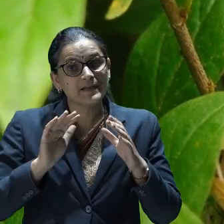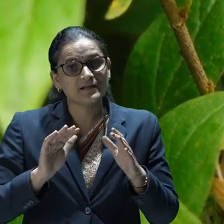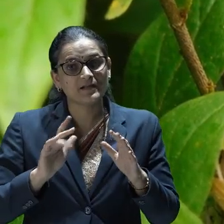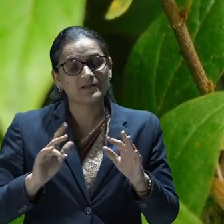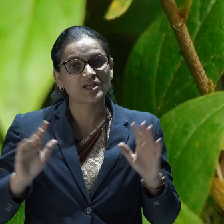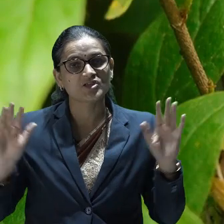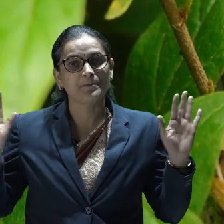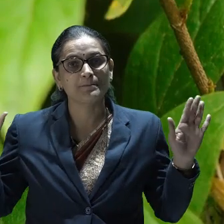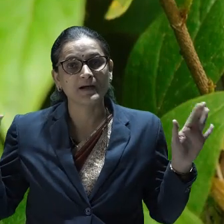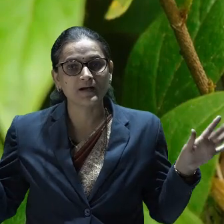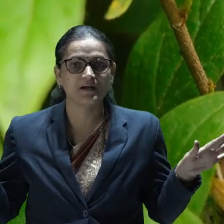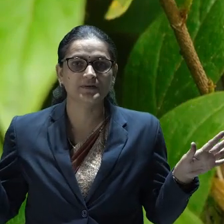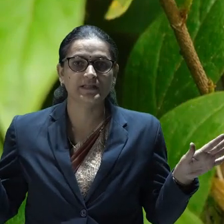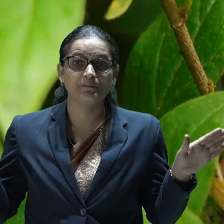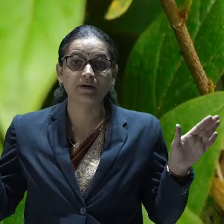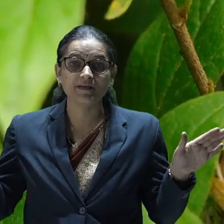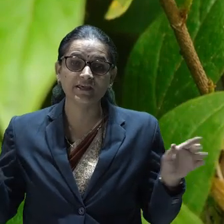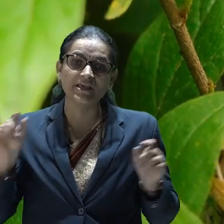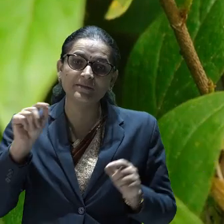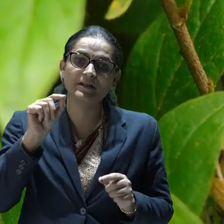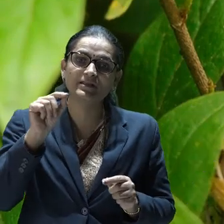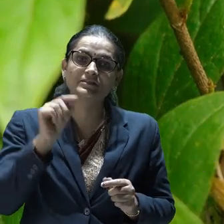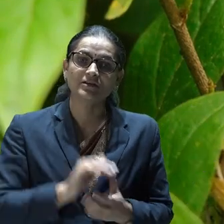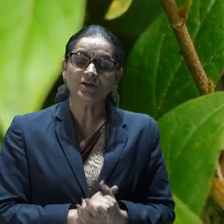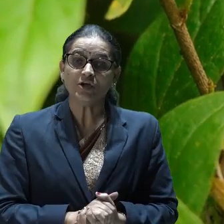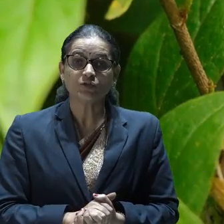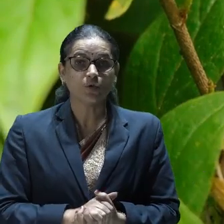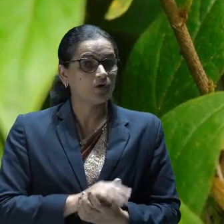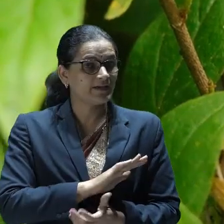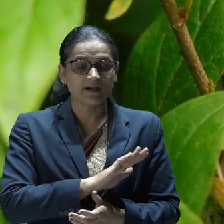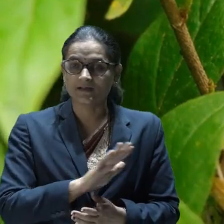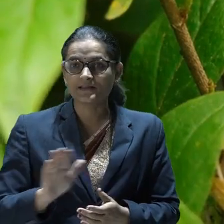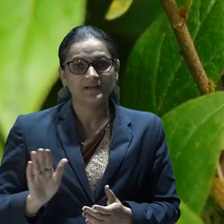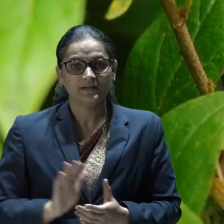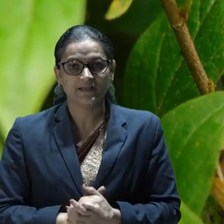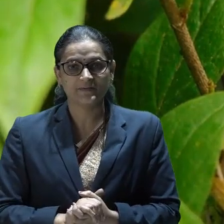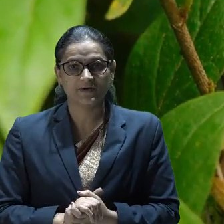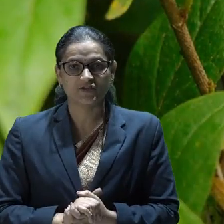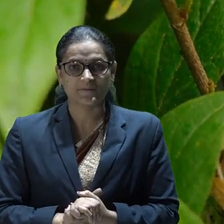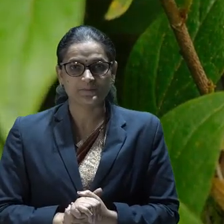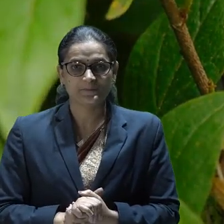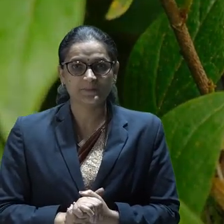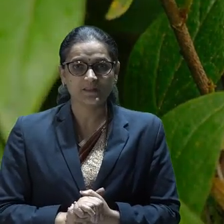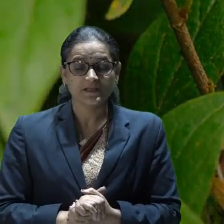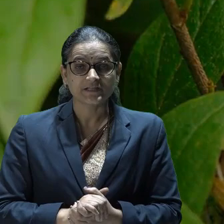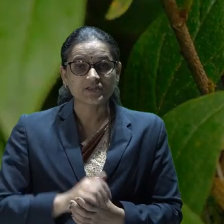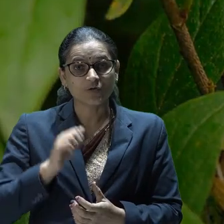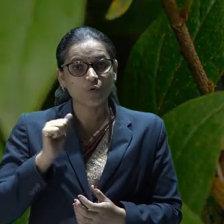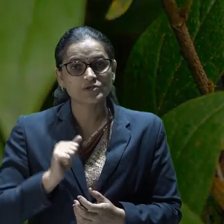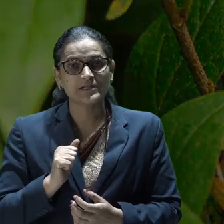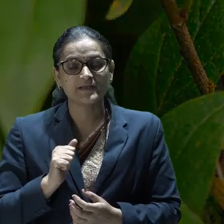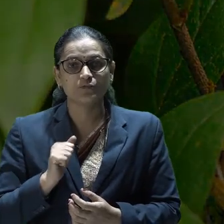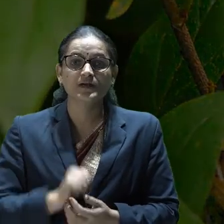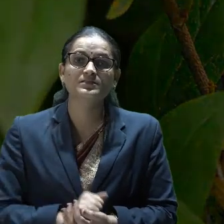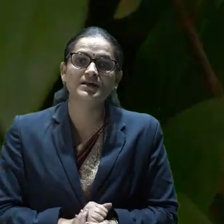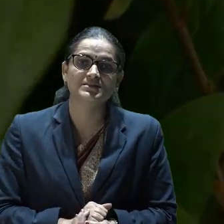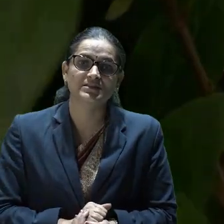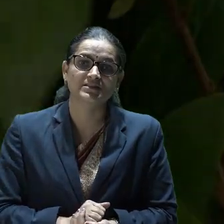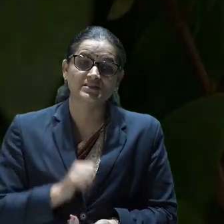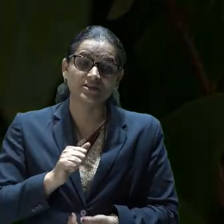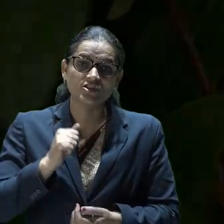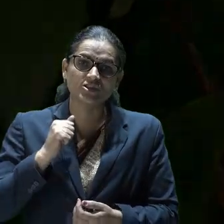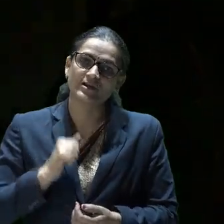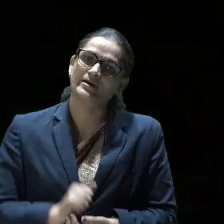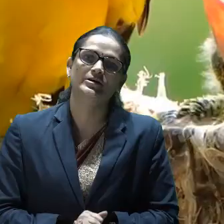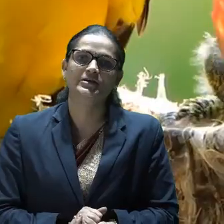त्या पिलांना त्यांच्या पंखामध्ये बळ येईपर्यंत तो काही हरत नाही पक्षी. त्याचे होसले बुलंद